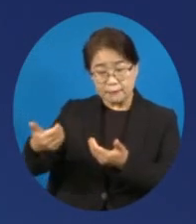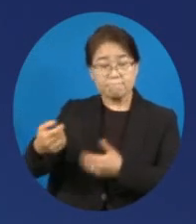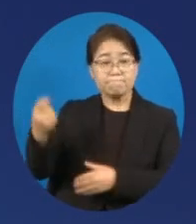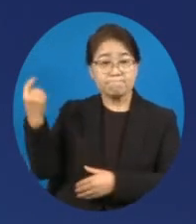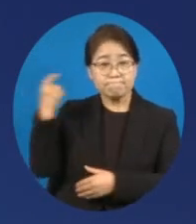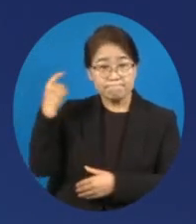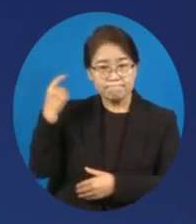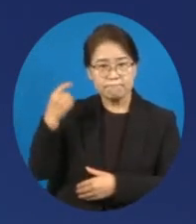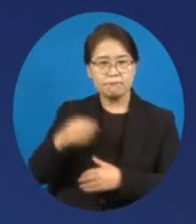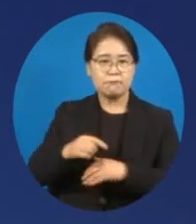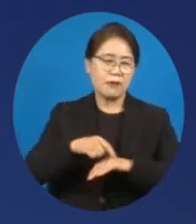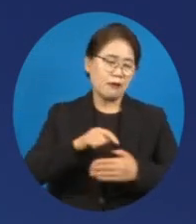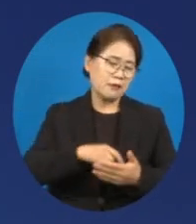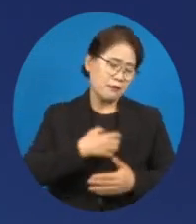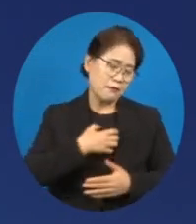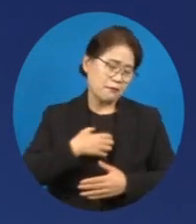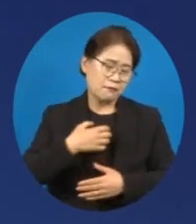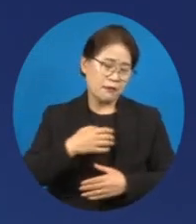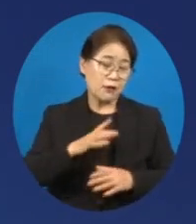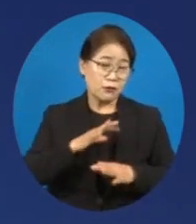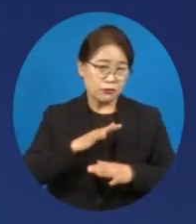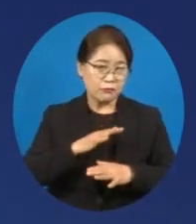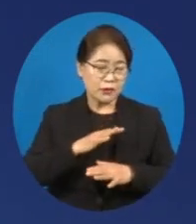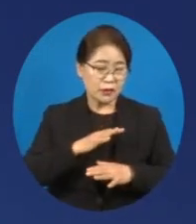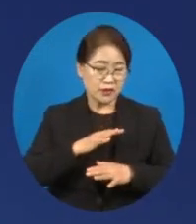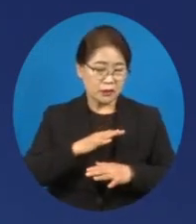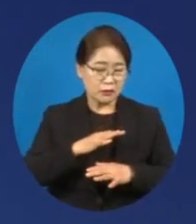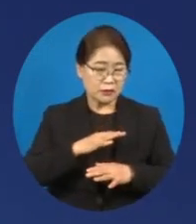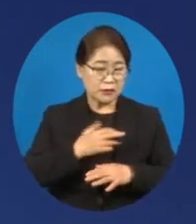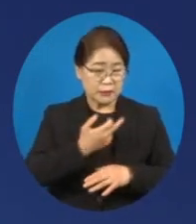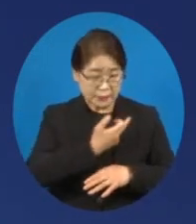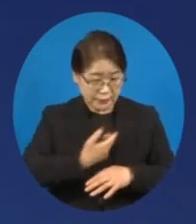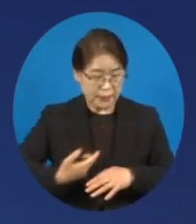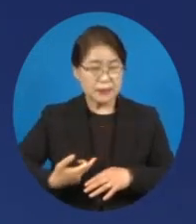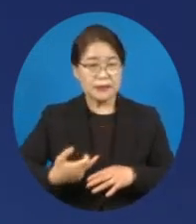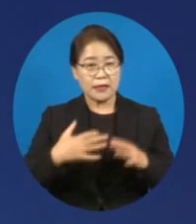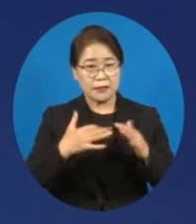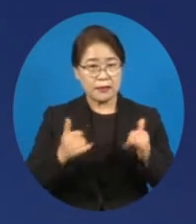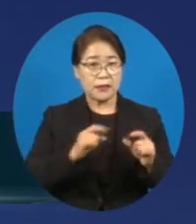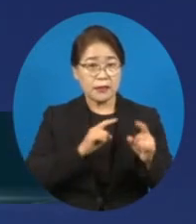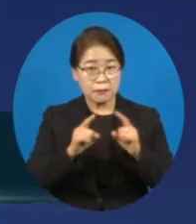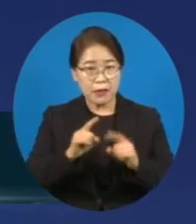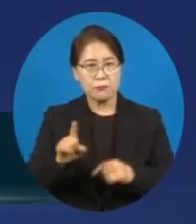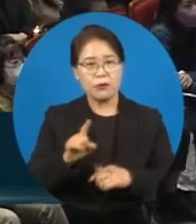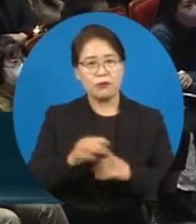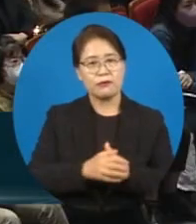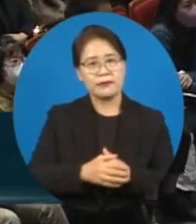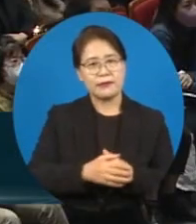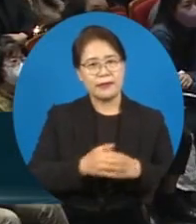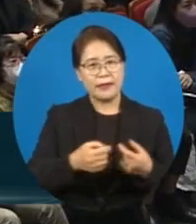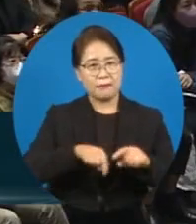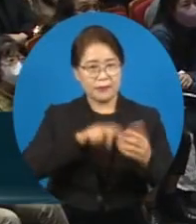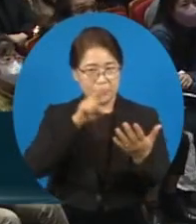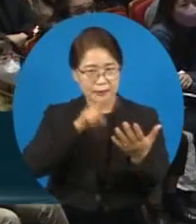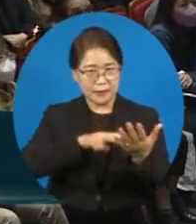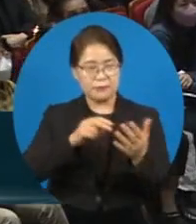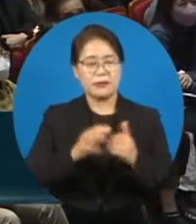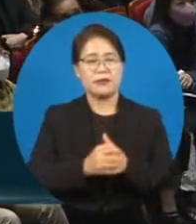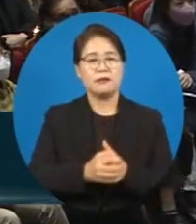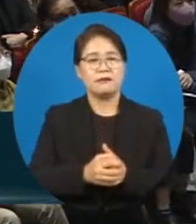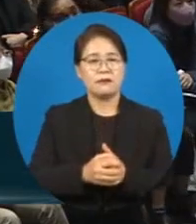듣고 마음에 막 근심하고 두려웠다는 제자들에게 이렇게 말씀을 하셨어요 우리 함께 읽겠습니다 다 같이요